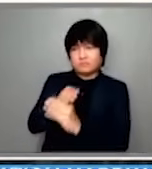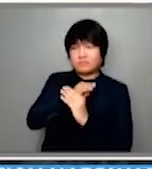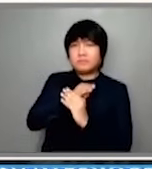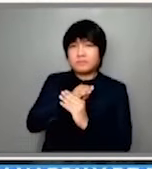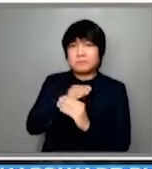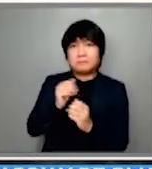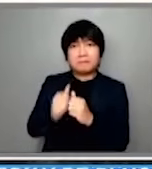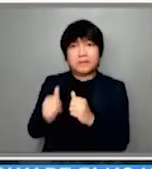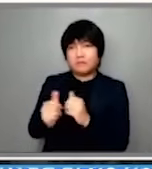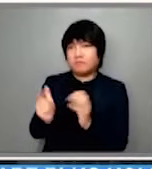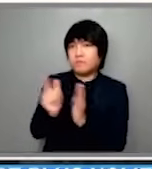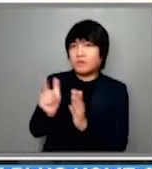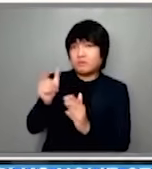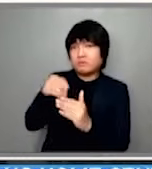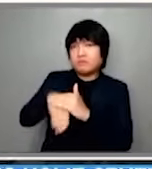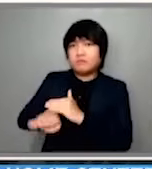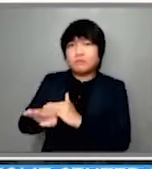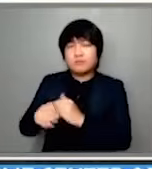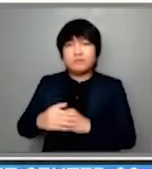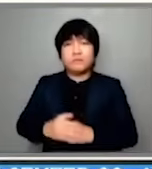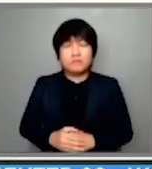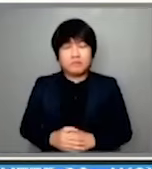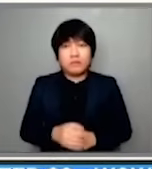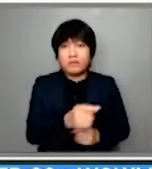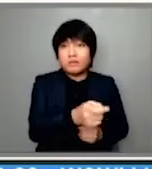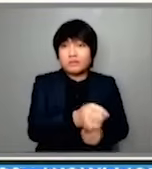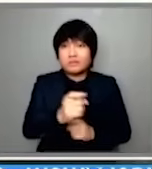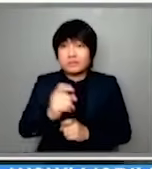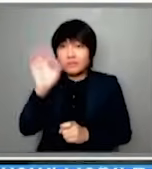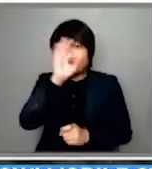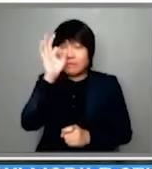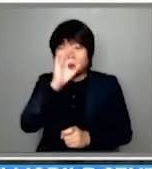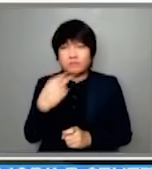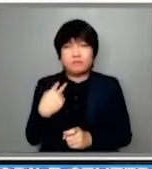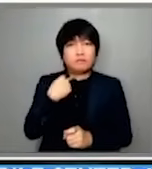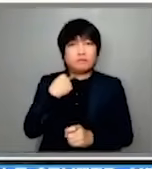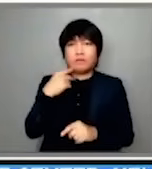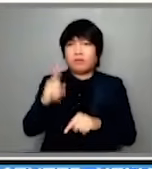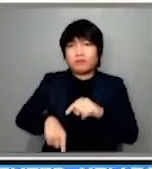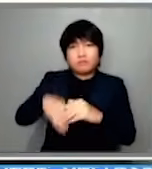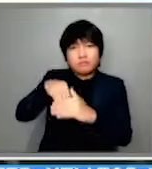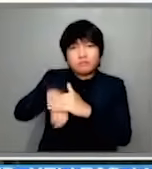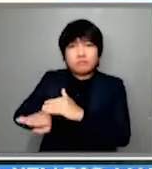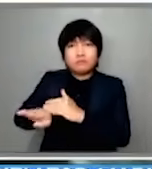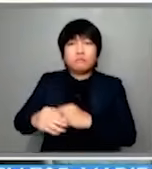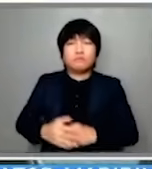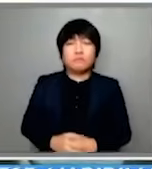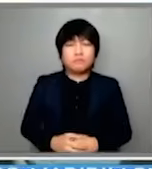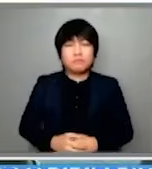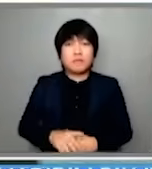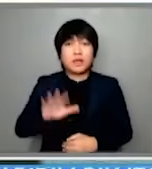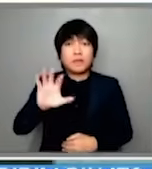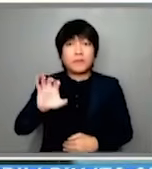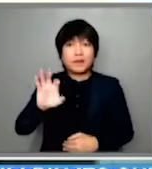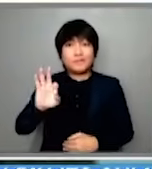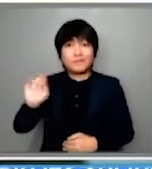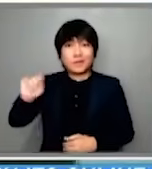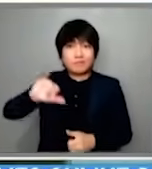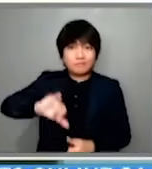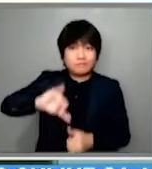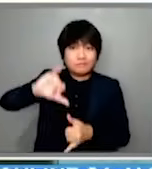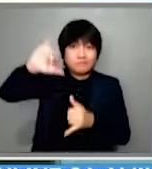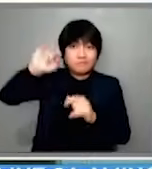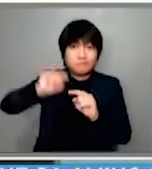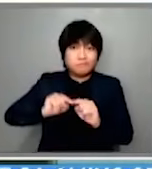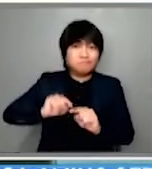na nakakapasok yung mga fishermen natin. Nasa 500 feet above sea level at mula rito, tanaw natin